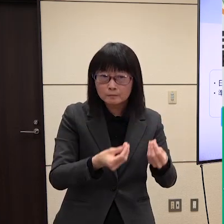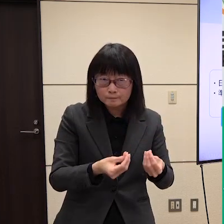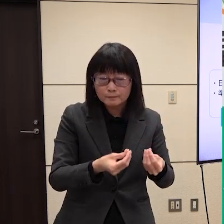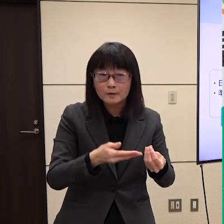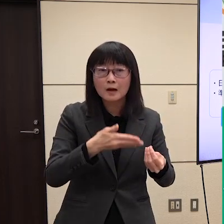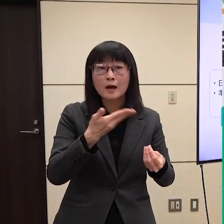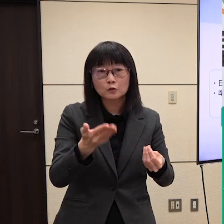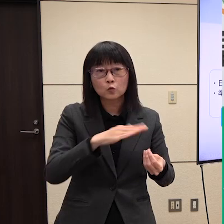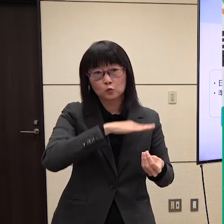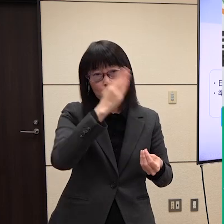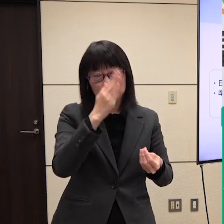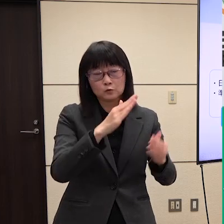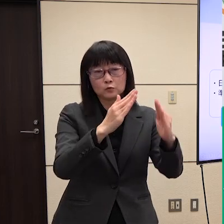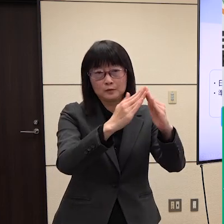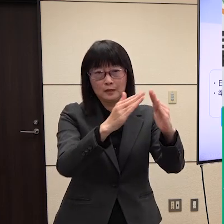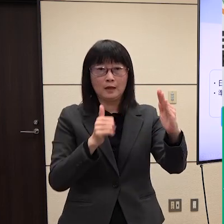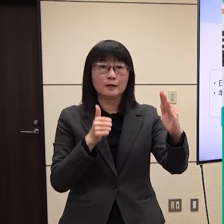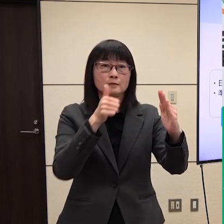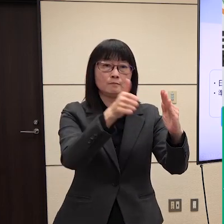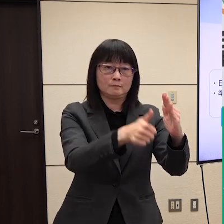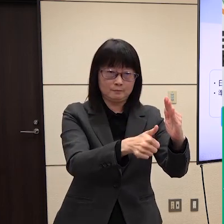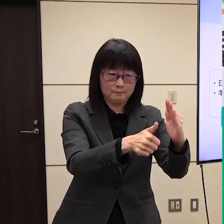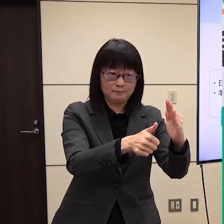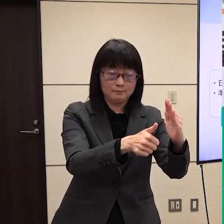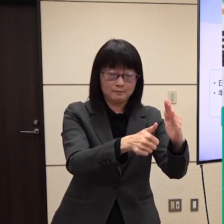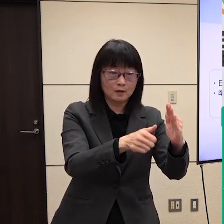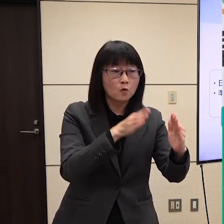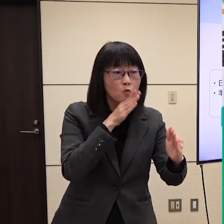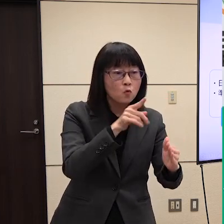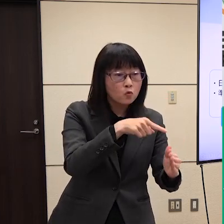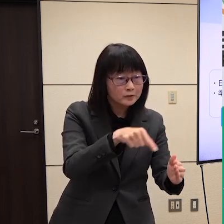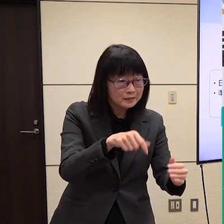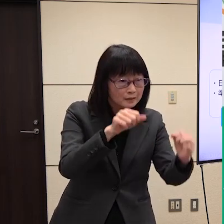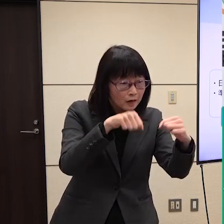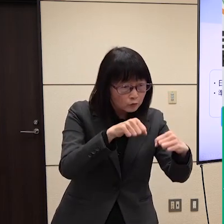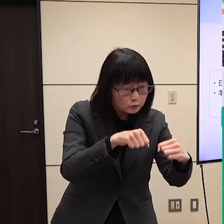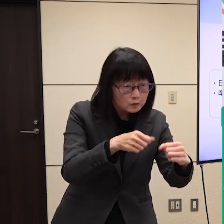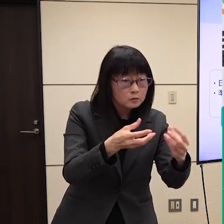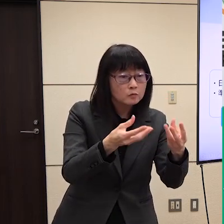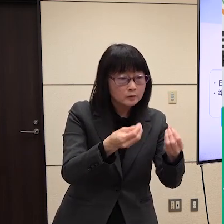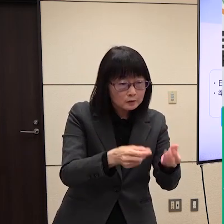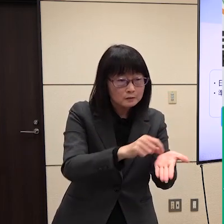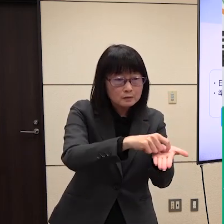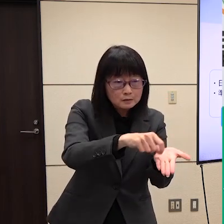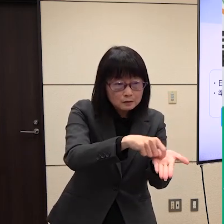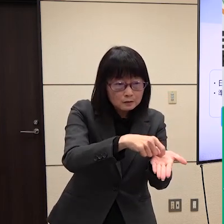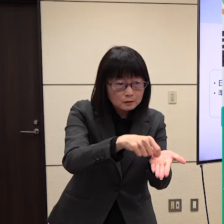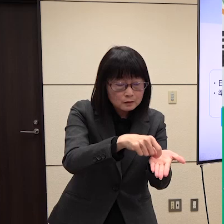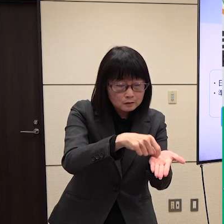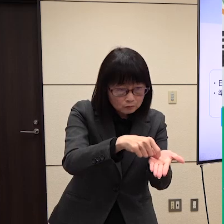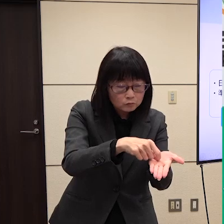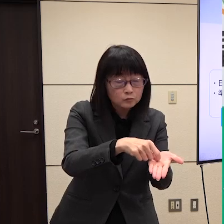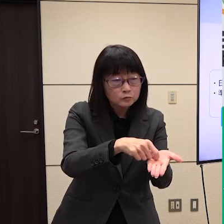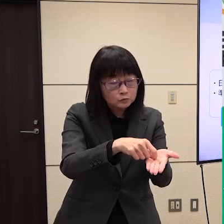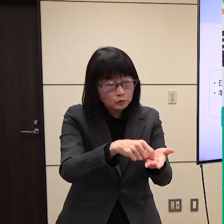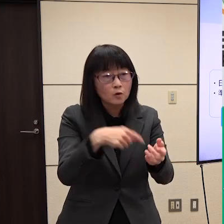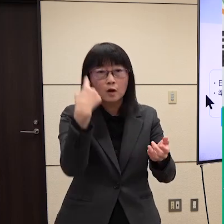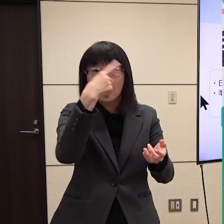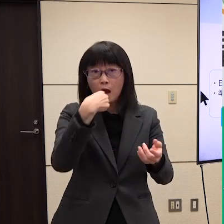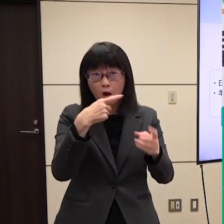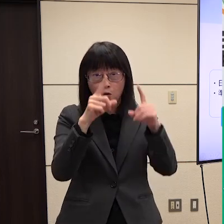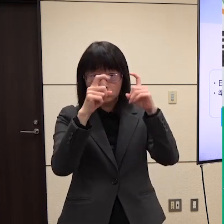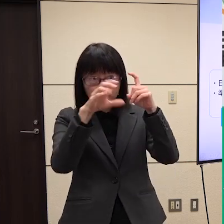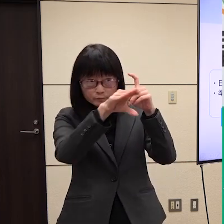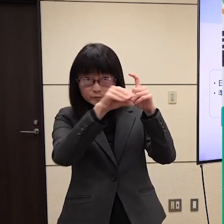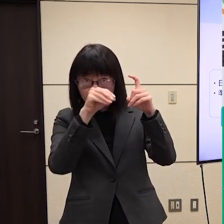訪問するんですね。それで本人確認をし、書類を 記入し、さらに写真撮影、これ